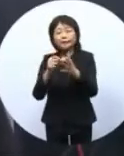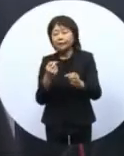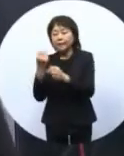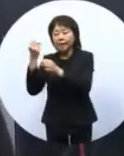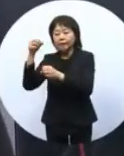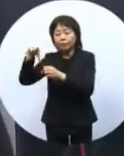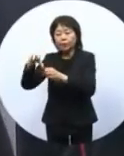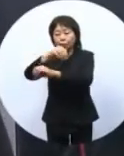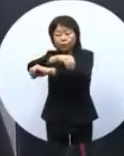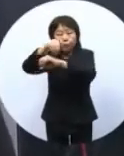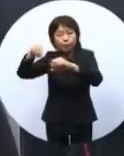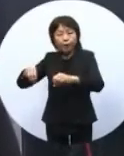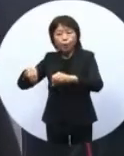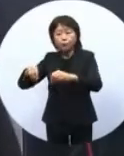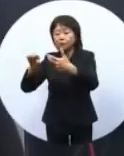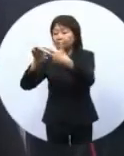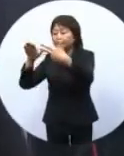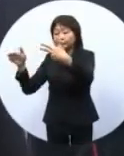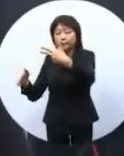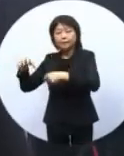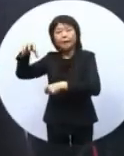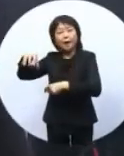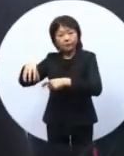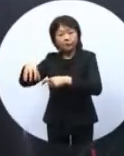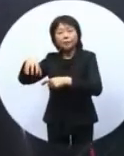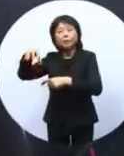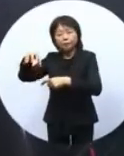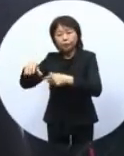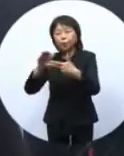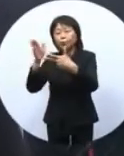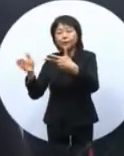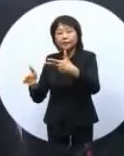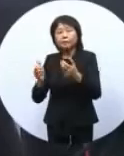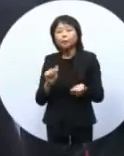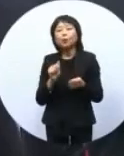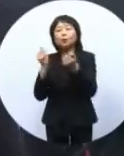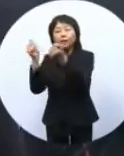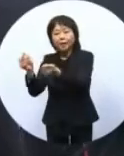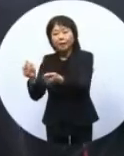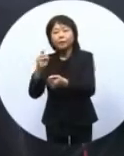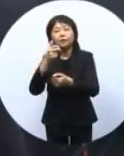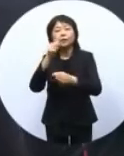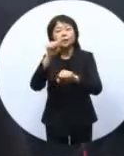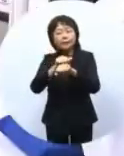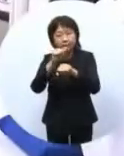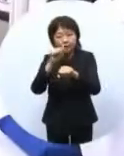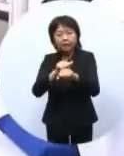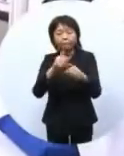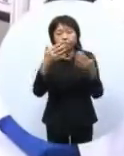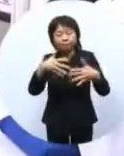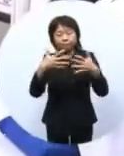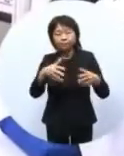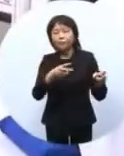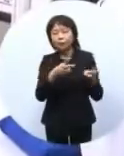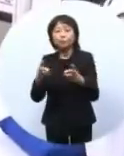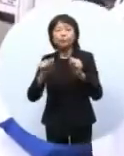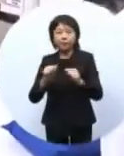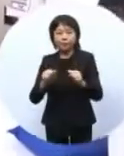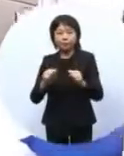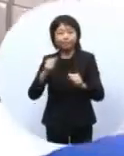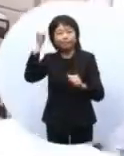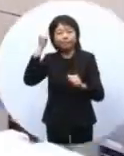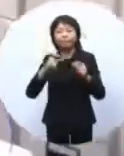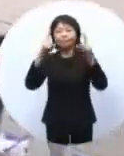定を結んだ施設がありますので、そこの施設に持っていく資機材の準備をします。 朝礼が終わ